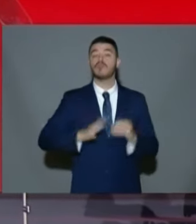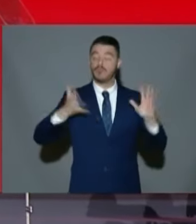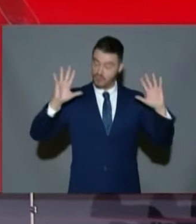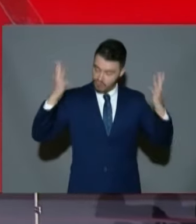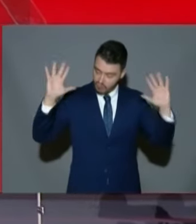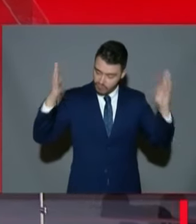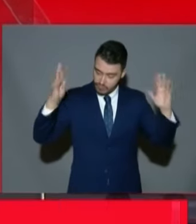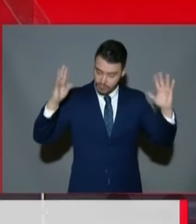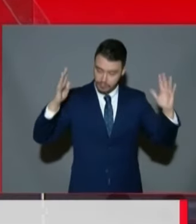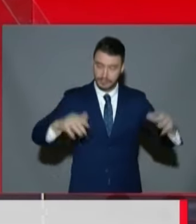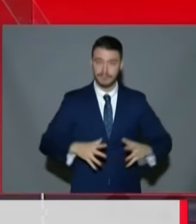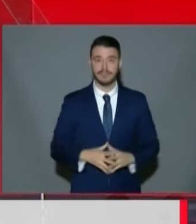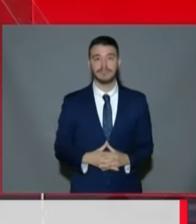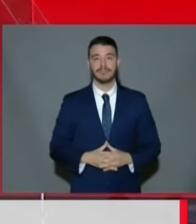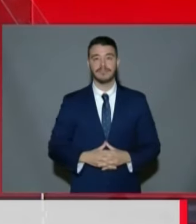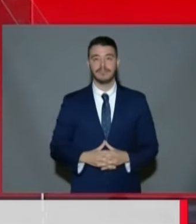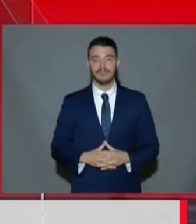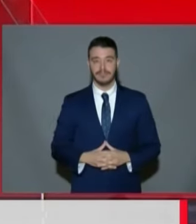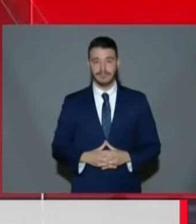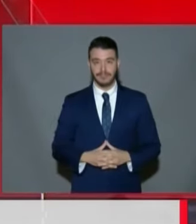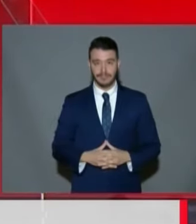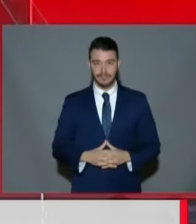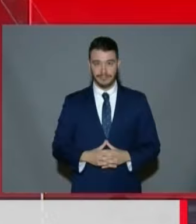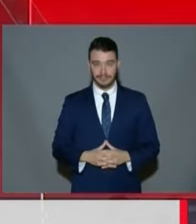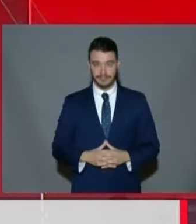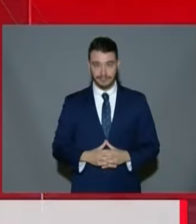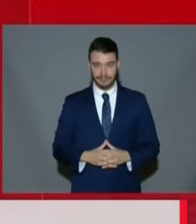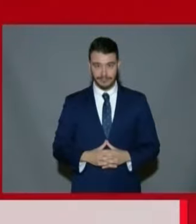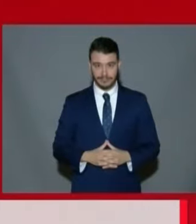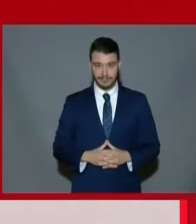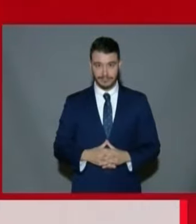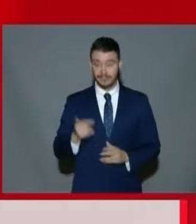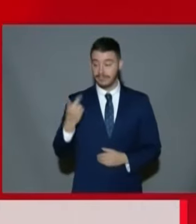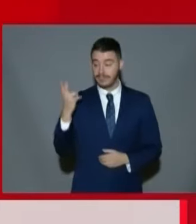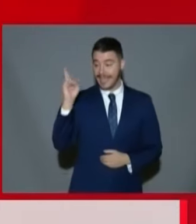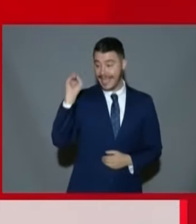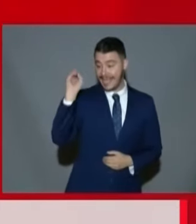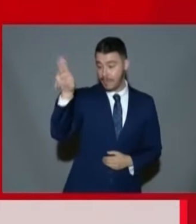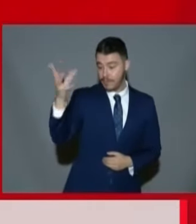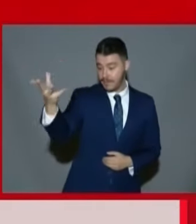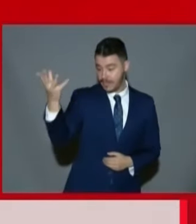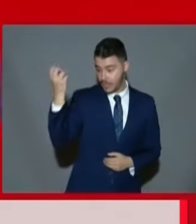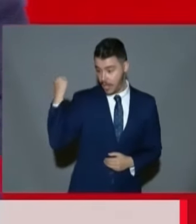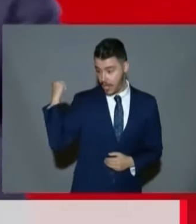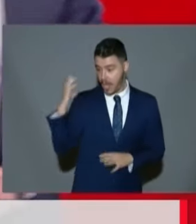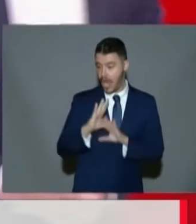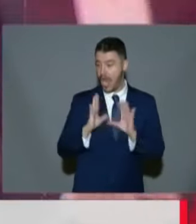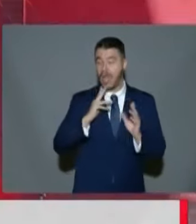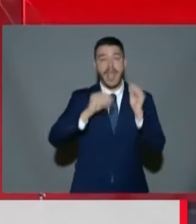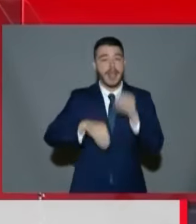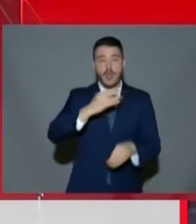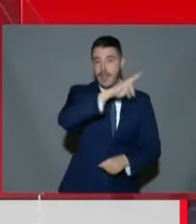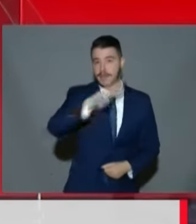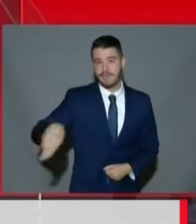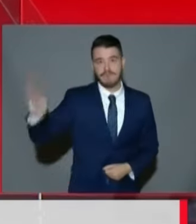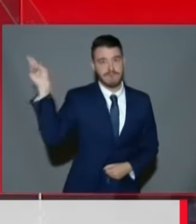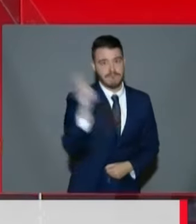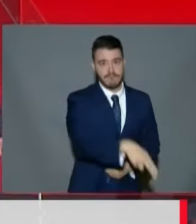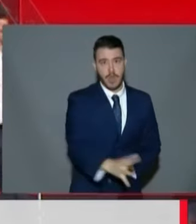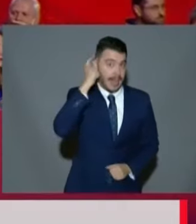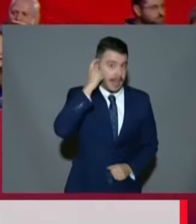Η τέταρτη και τελευταία ημέρα του συνεδρίου ήταν επεισοδιακή, με το σώμα να αποφασίζει εν τέλει μεταξύ χειροκροτημάτων και αποδοκιμασιών να